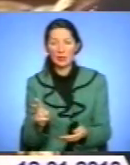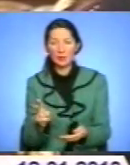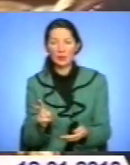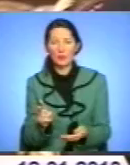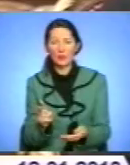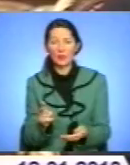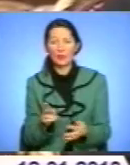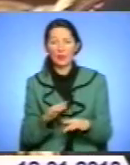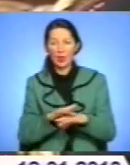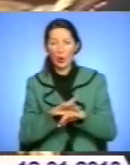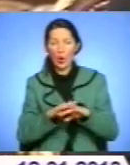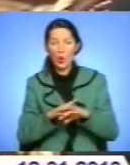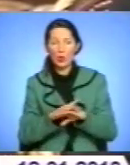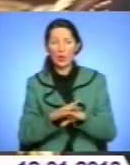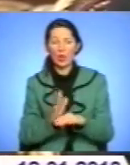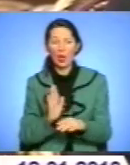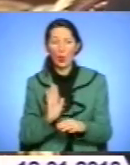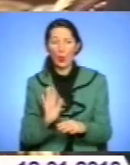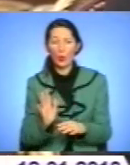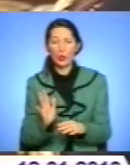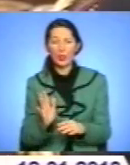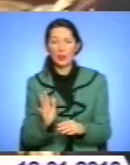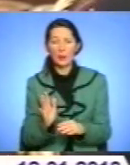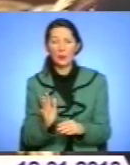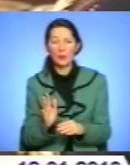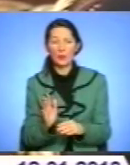Якісь прорахунки були.